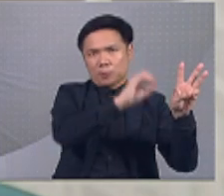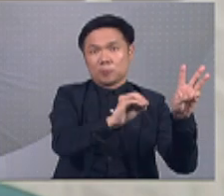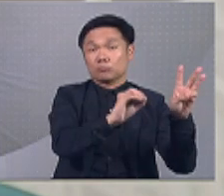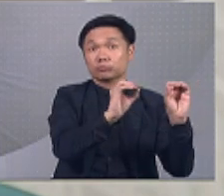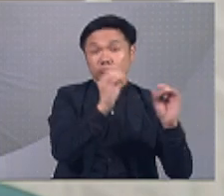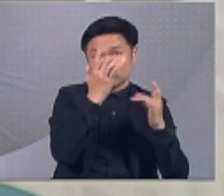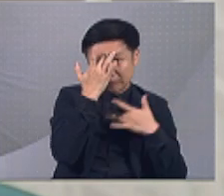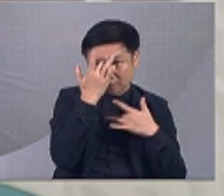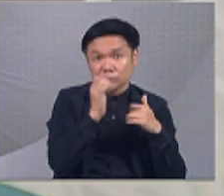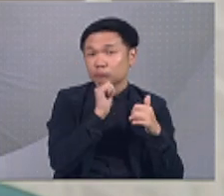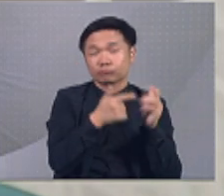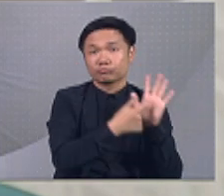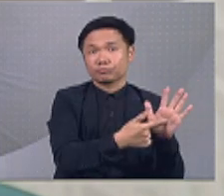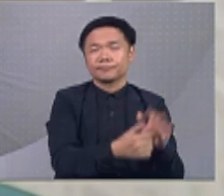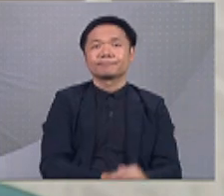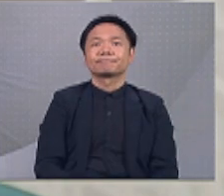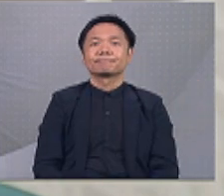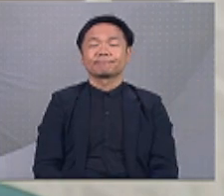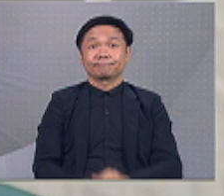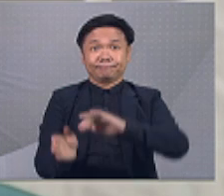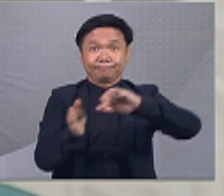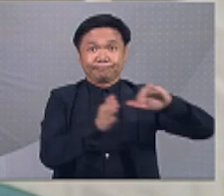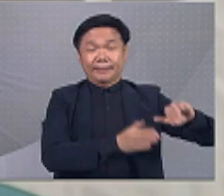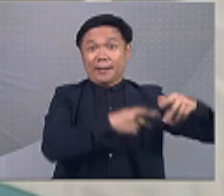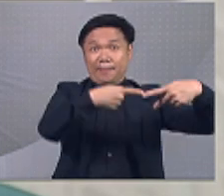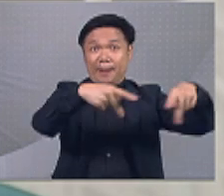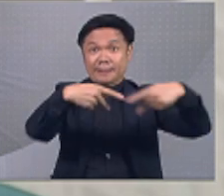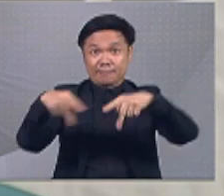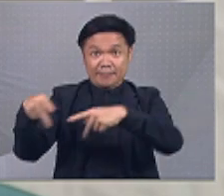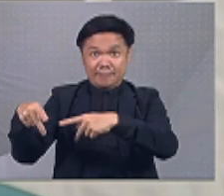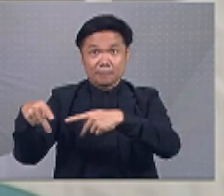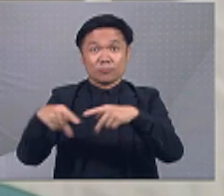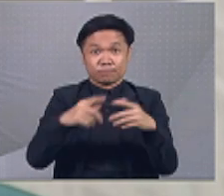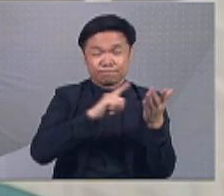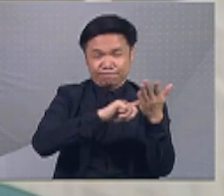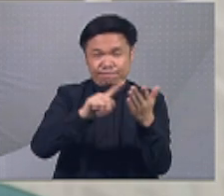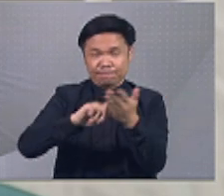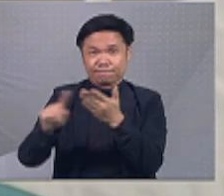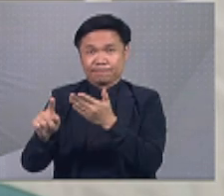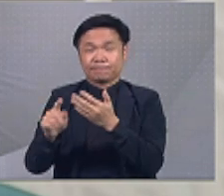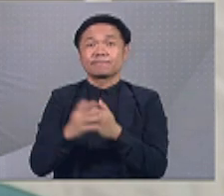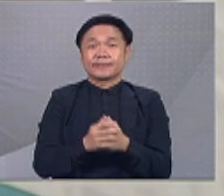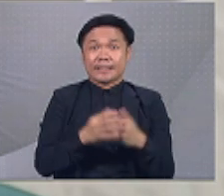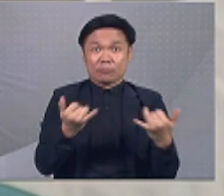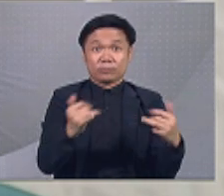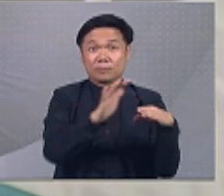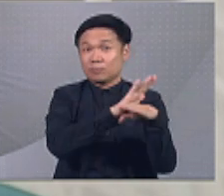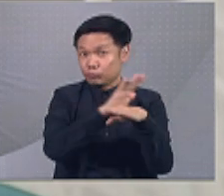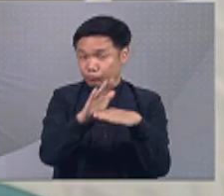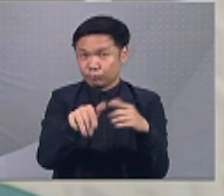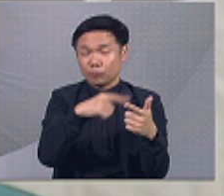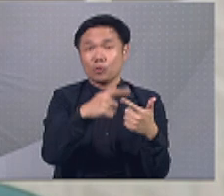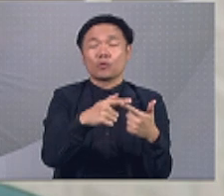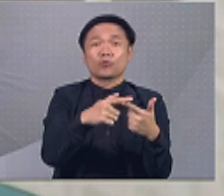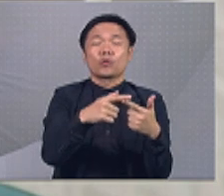19300 91 pasar sehingga 3 Jun 2020 jumlah penjaga pekerja